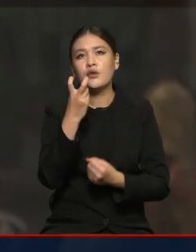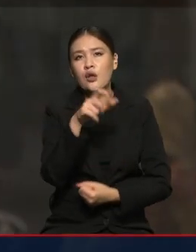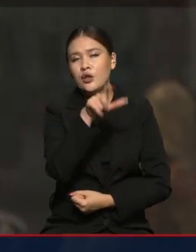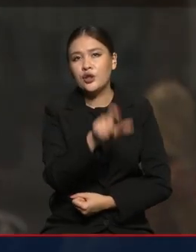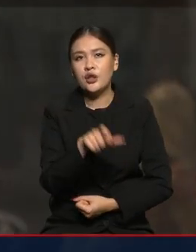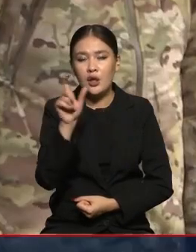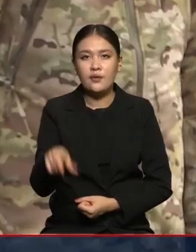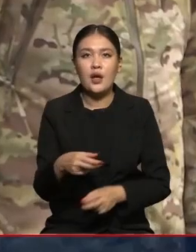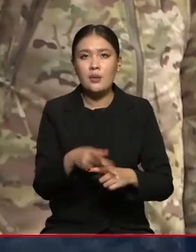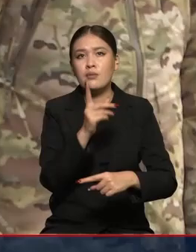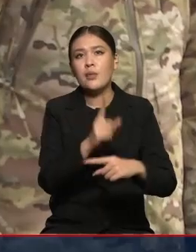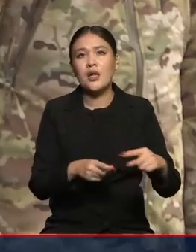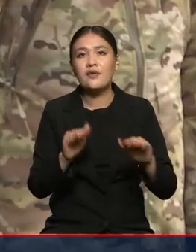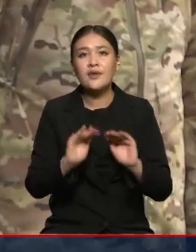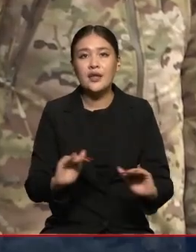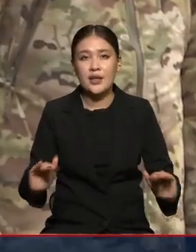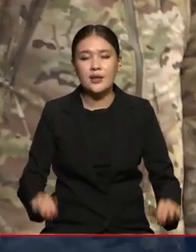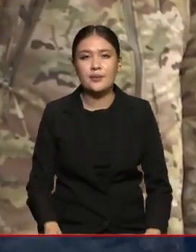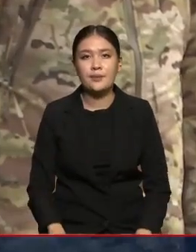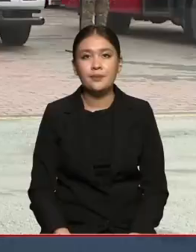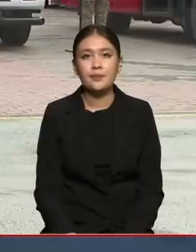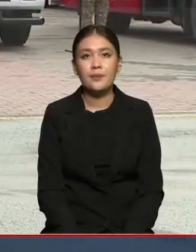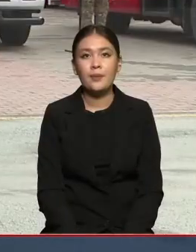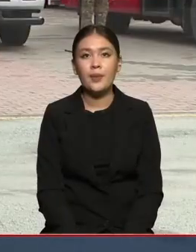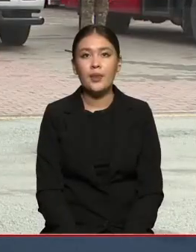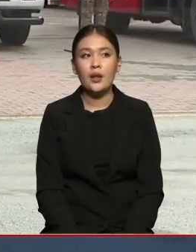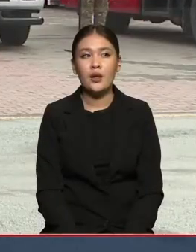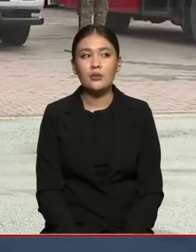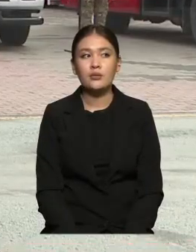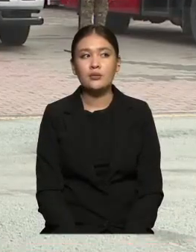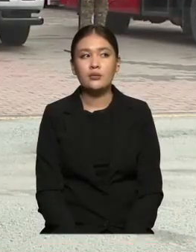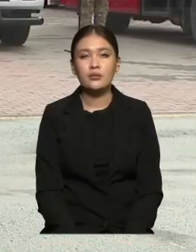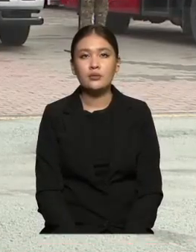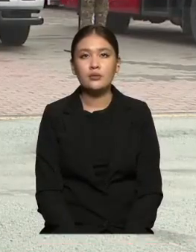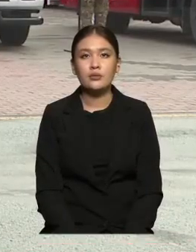человек. Половина из них – дети. Ахдана Сабыр, Райнбек Бегужаев, Жибек Жола.